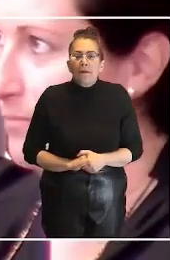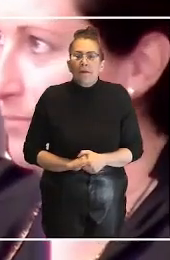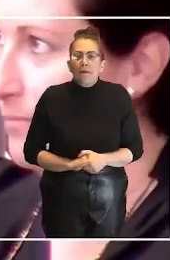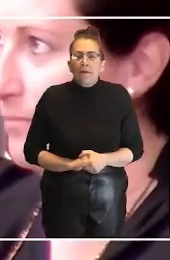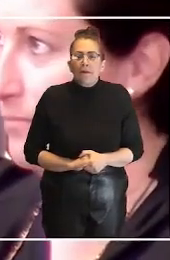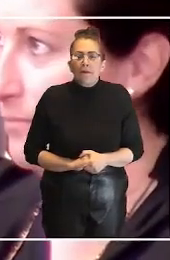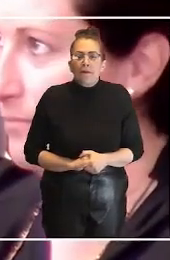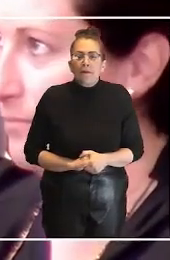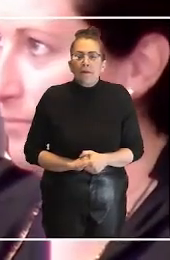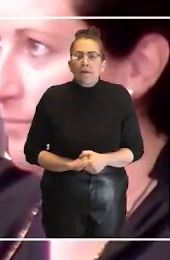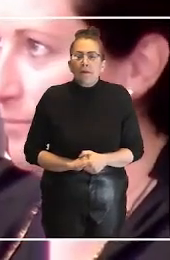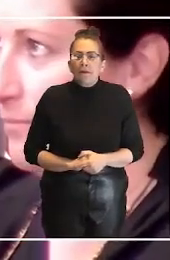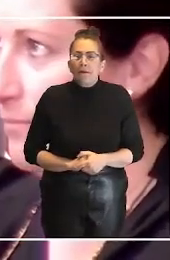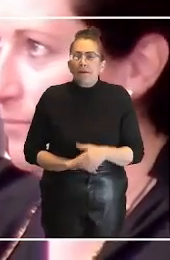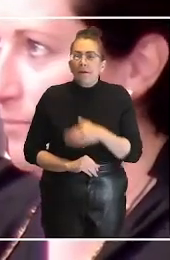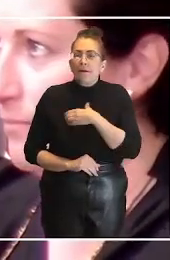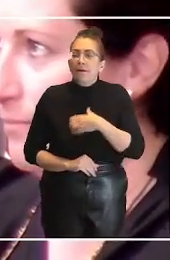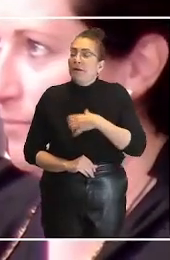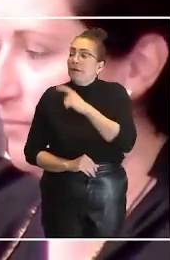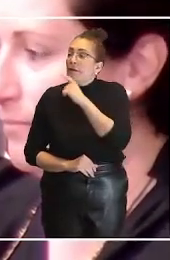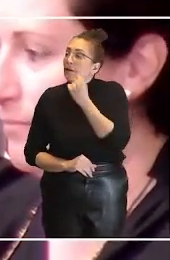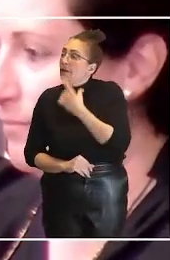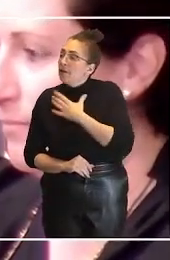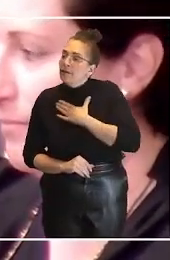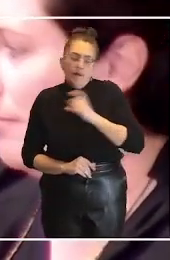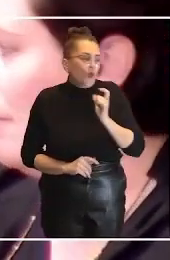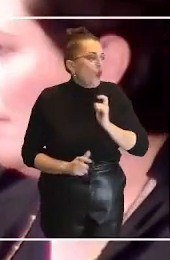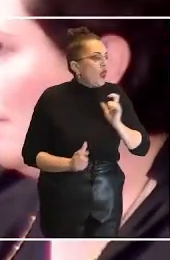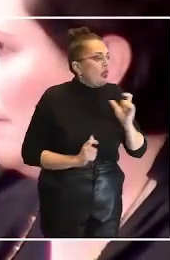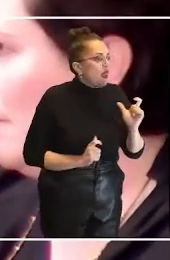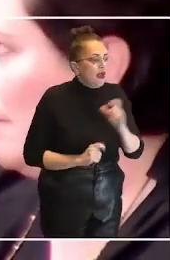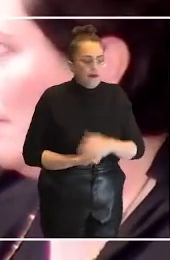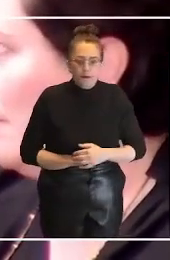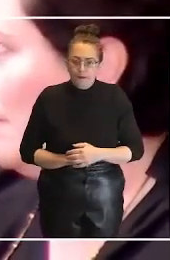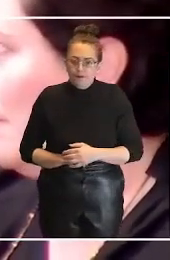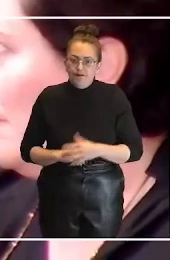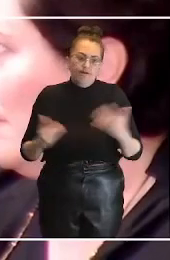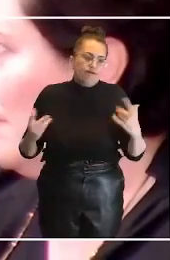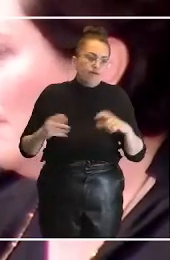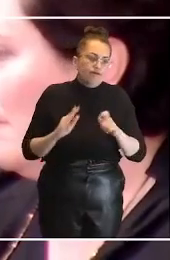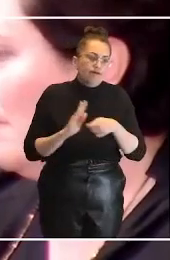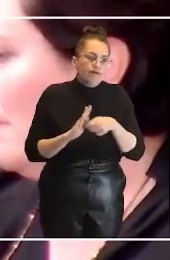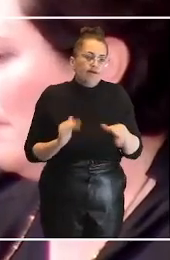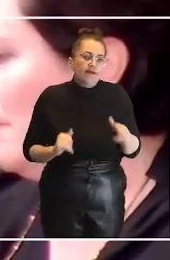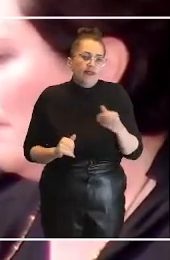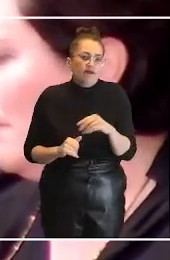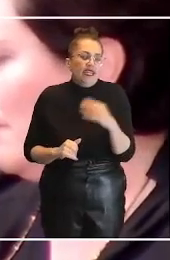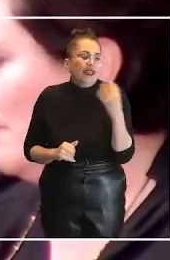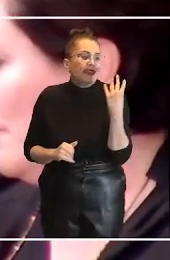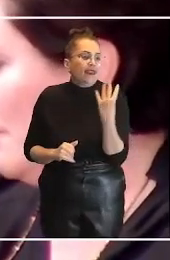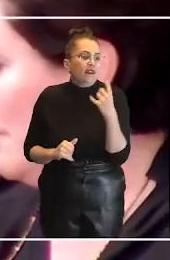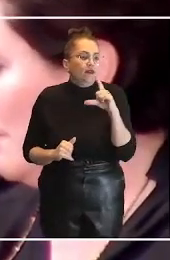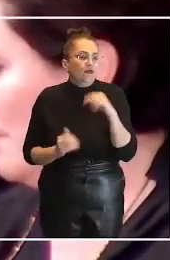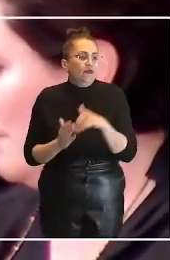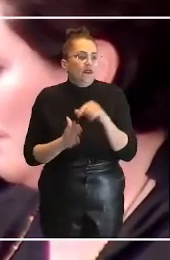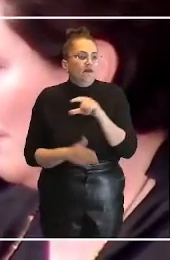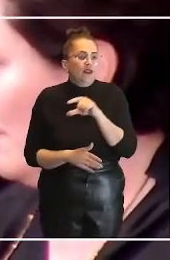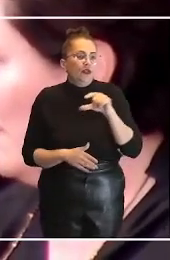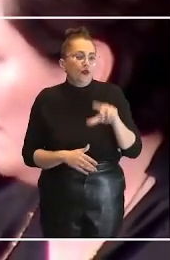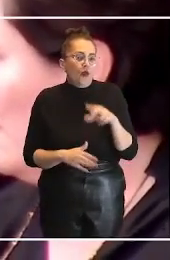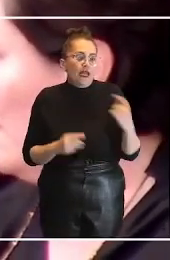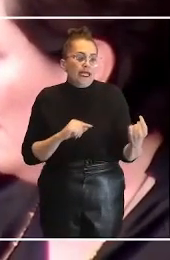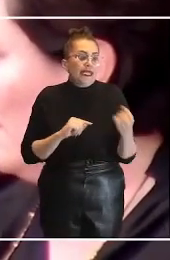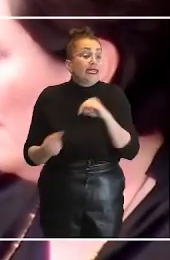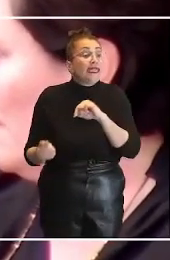Monsieur le maire, mes chers collègues, merci beaucoup. Donc, effectivement, il ne vous aura pas échappé qu'on est le mardi 4 avril 2023 et que nous sommes appelés à débattre sur